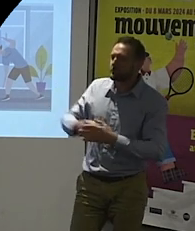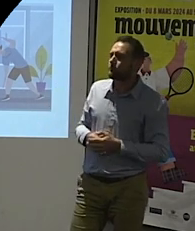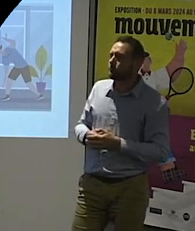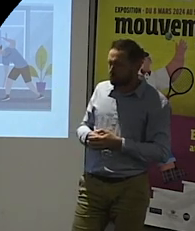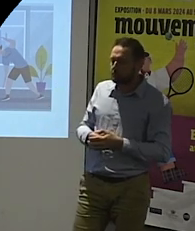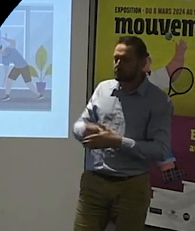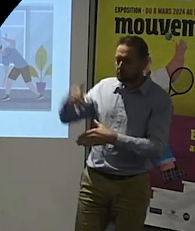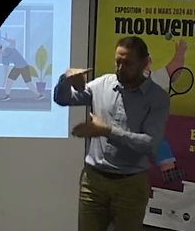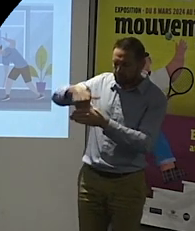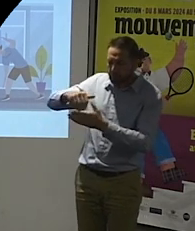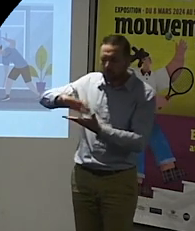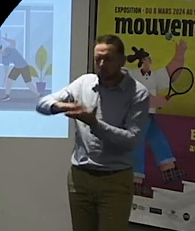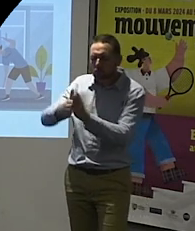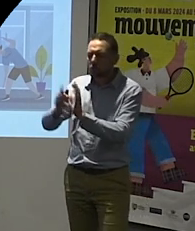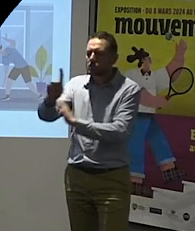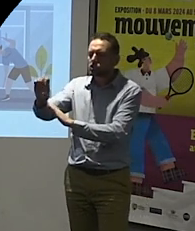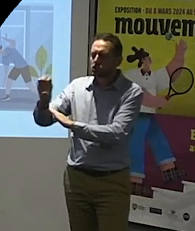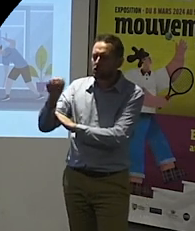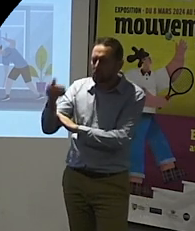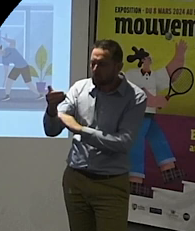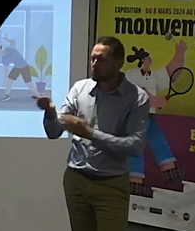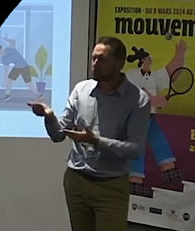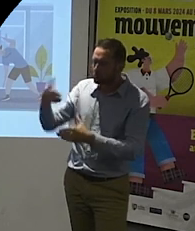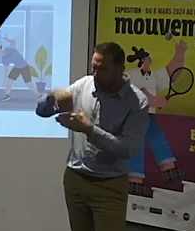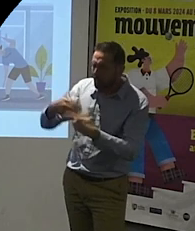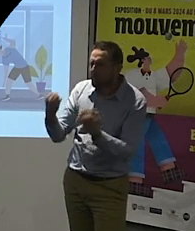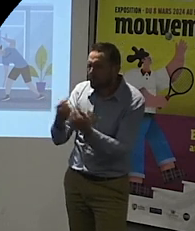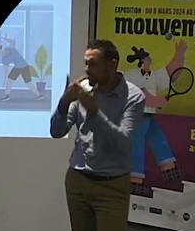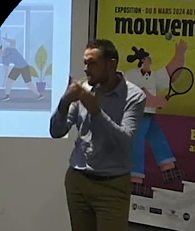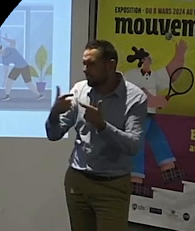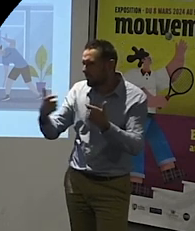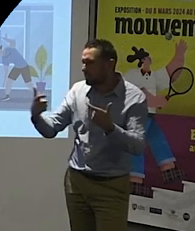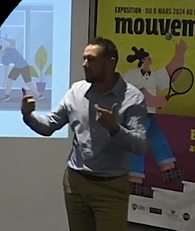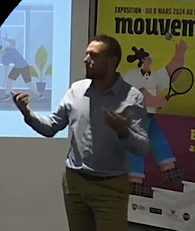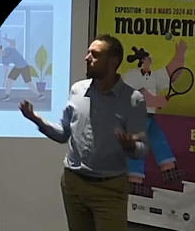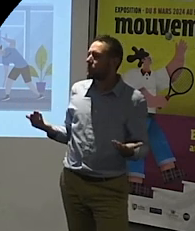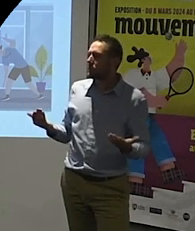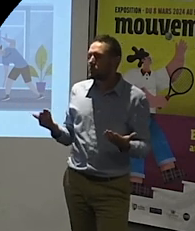Au GEM, donc à travers diverses activités nombreuses et variées,